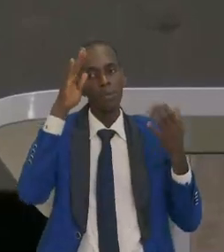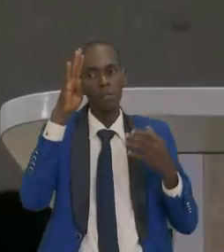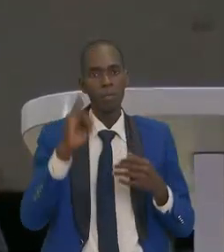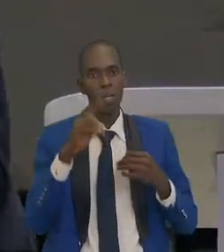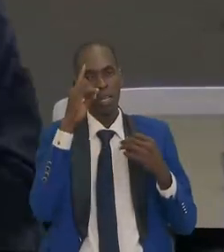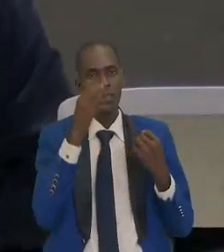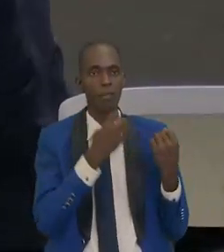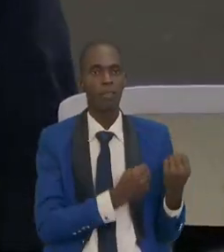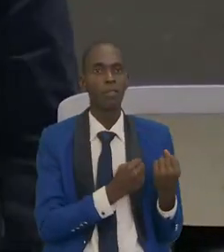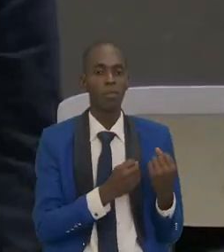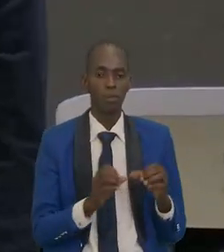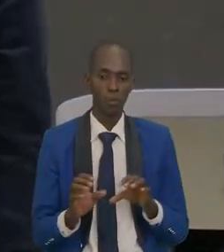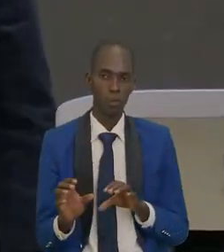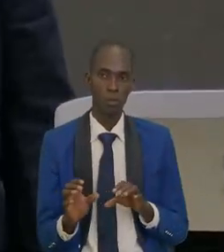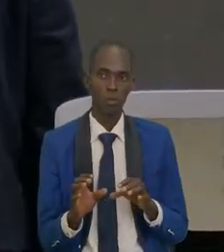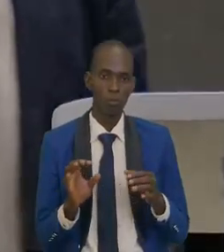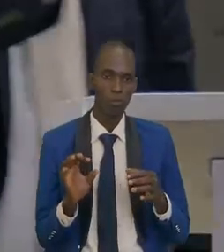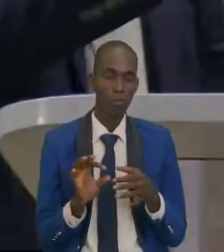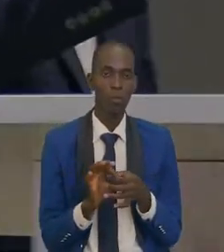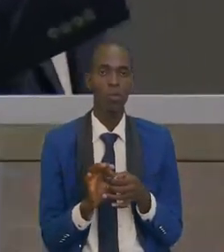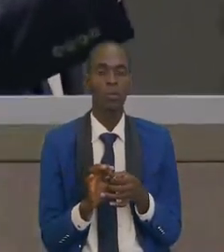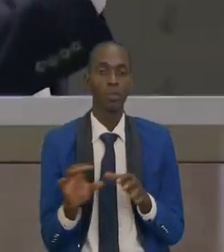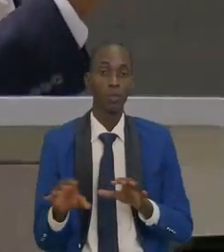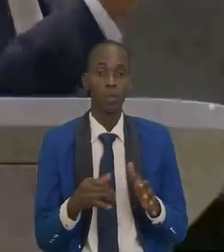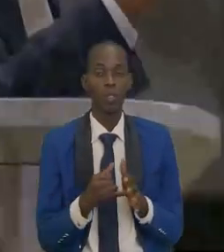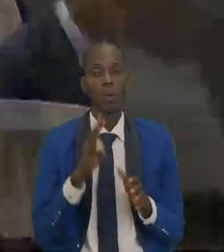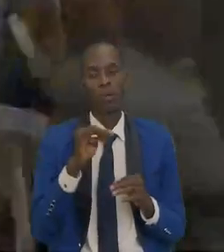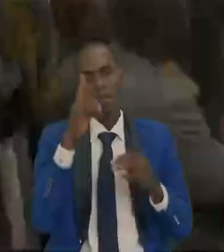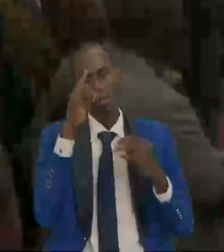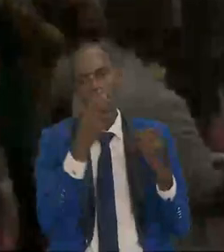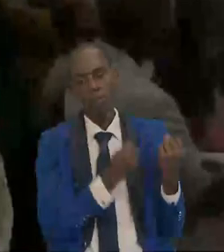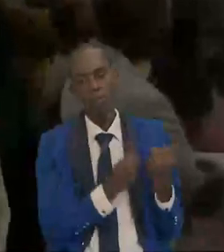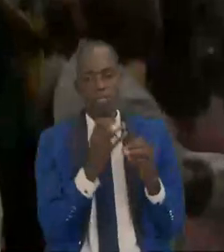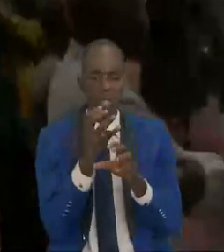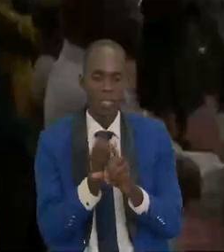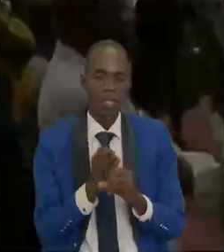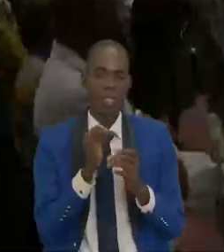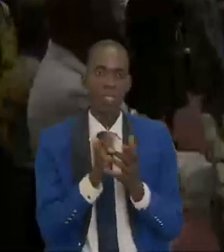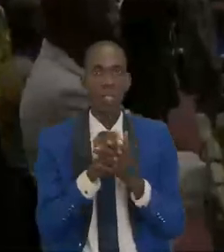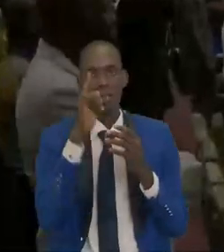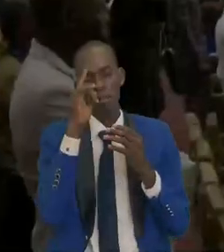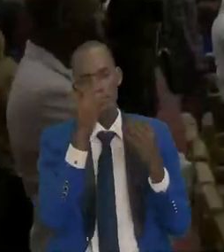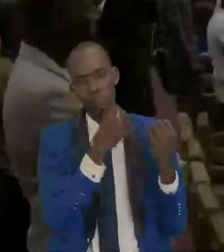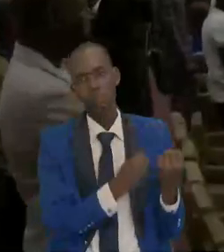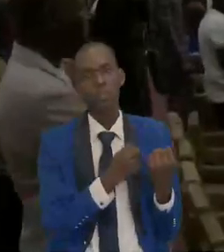foi, faire par la foi, obtiens cette foi, obtiens cette